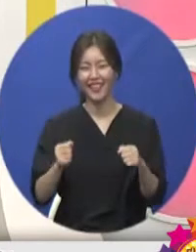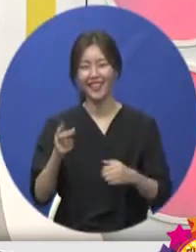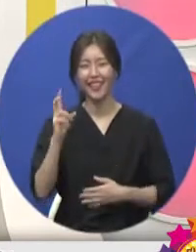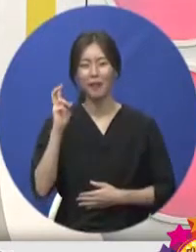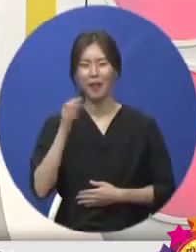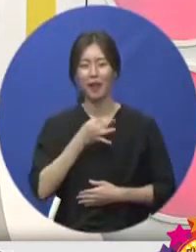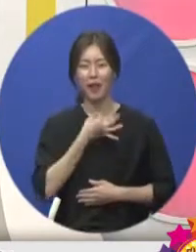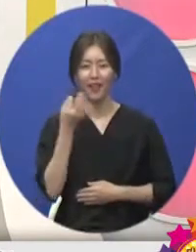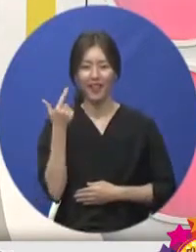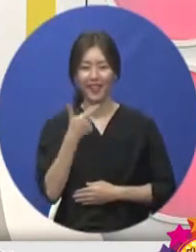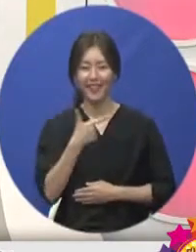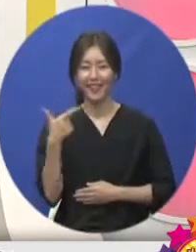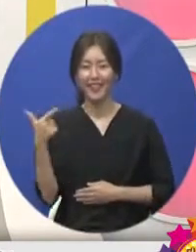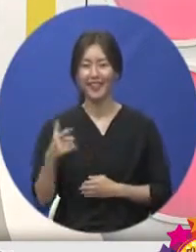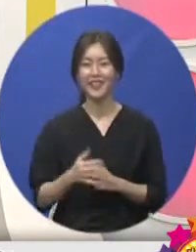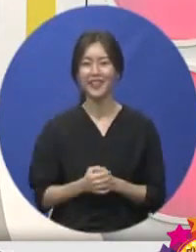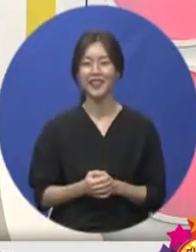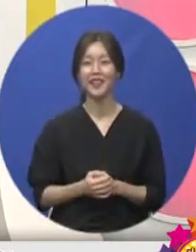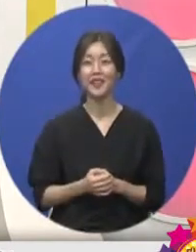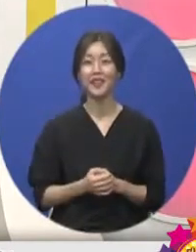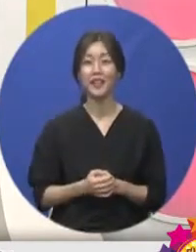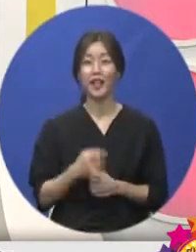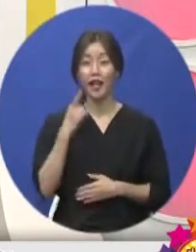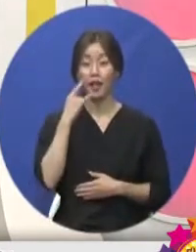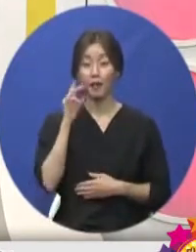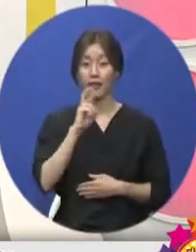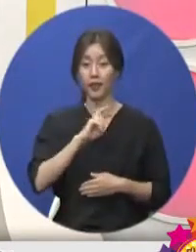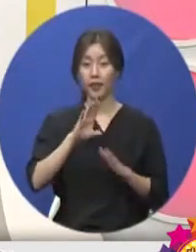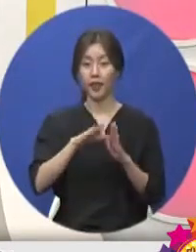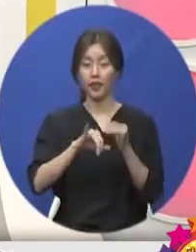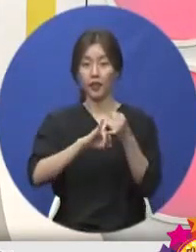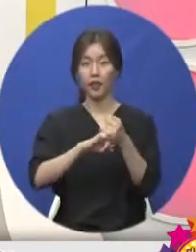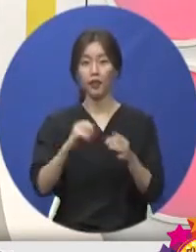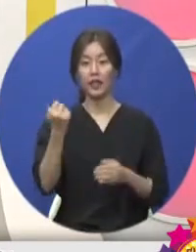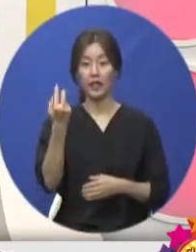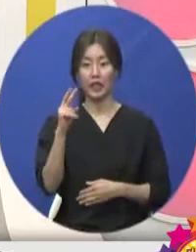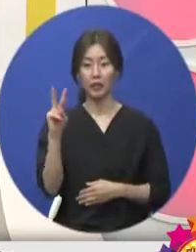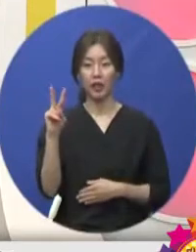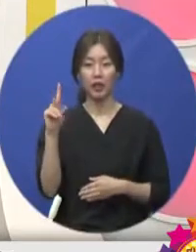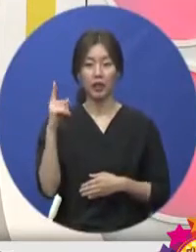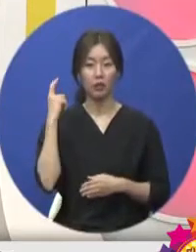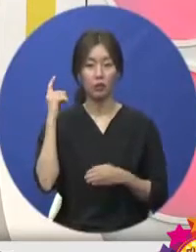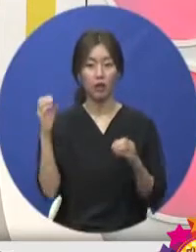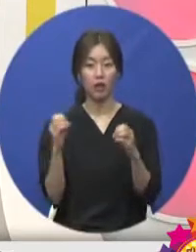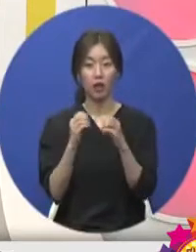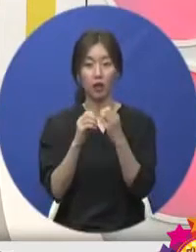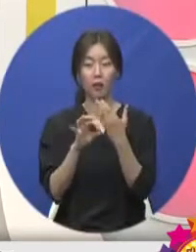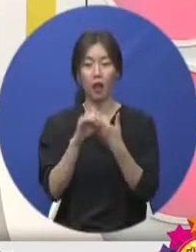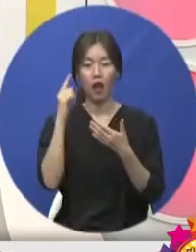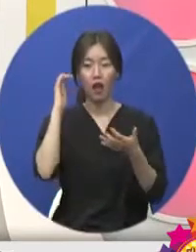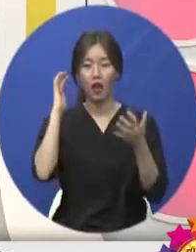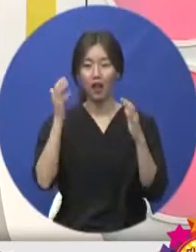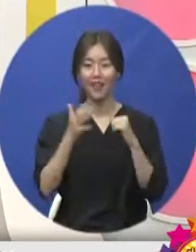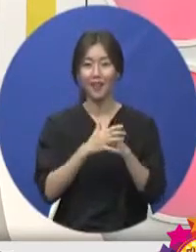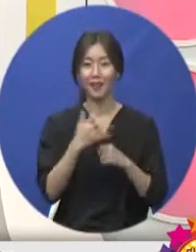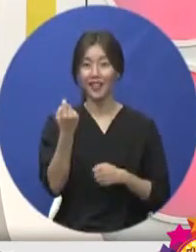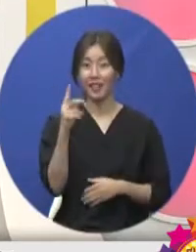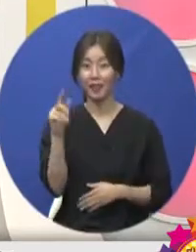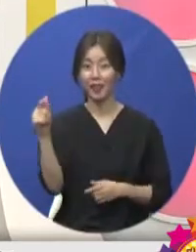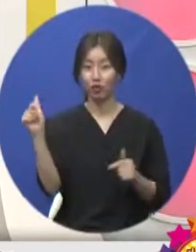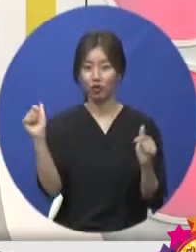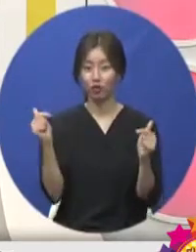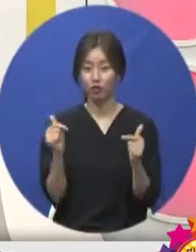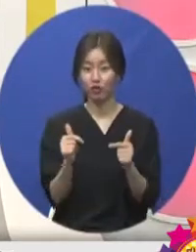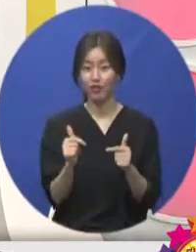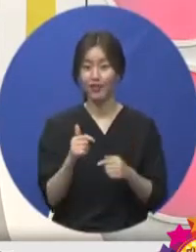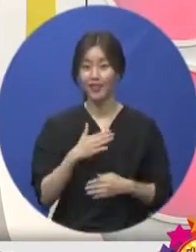아, 목소리가 그냥. 네. 그러게요. 자, 어머님 노래하실 때는요, TV 소리가 같이 나가면 어머님 헷갈리시니까. 네. 네네. TV를 좀